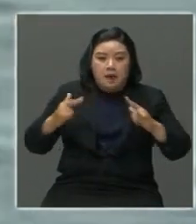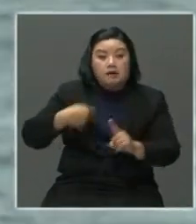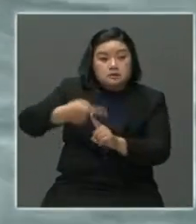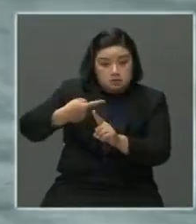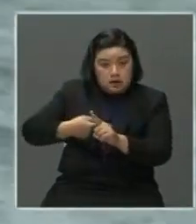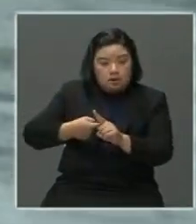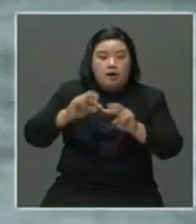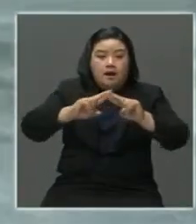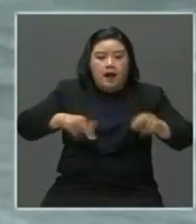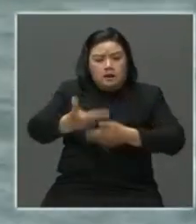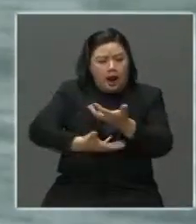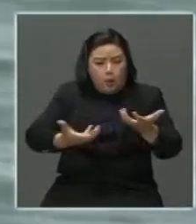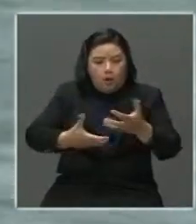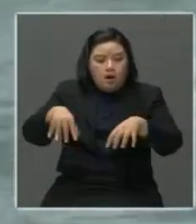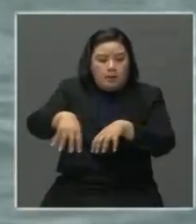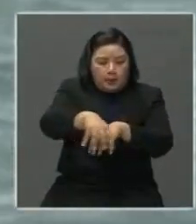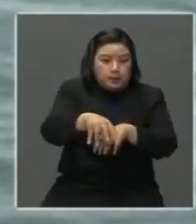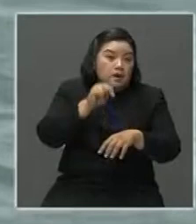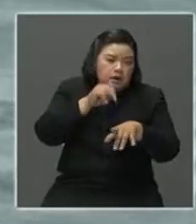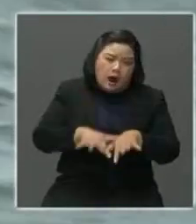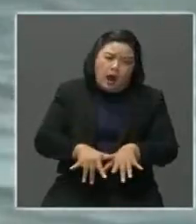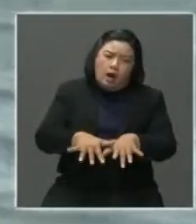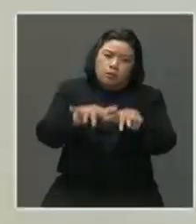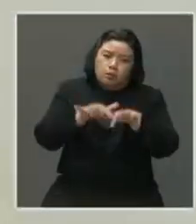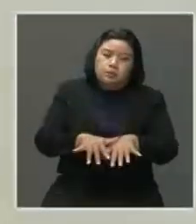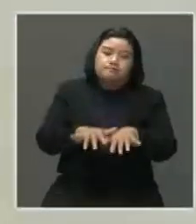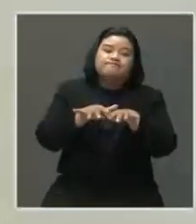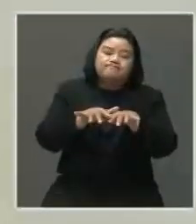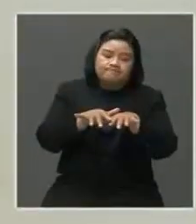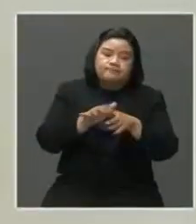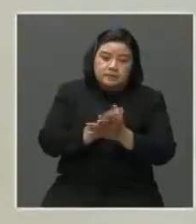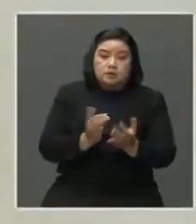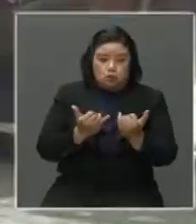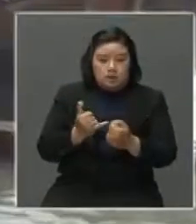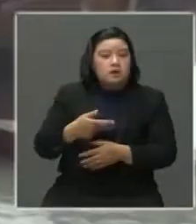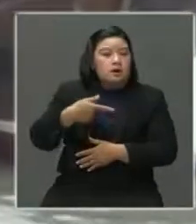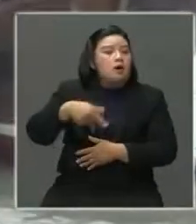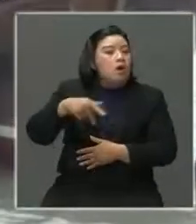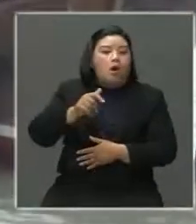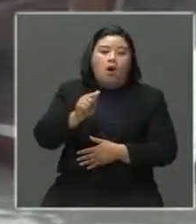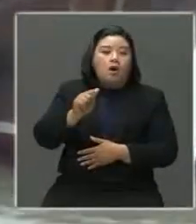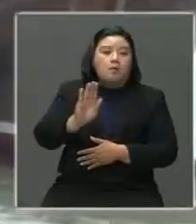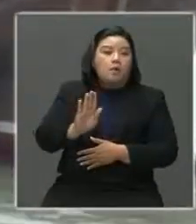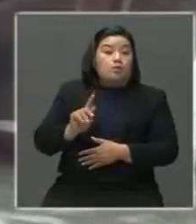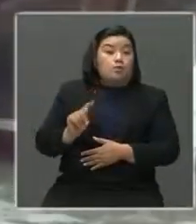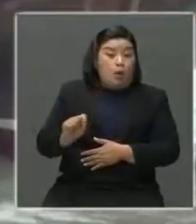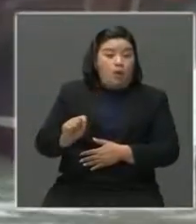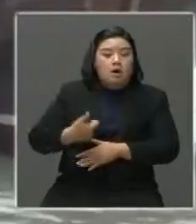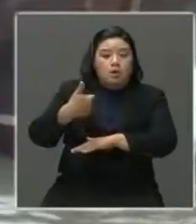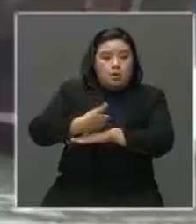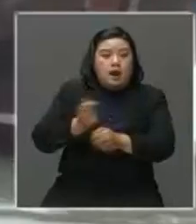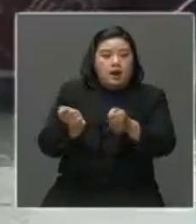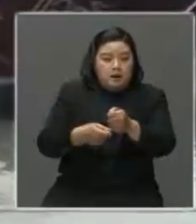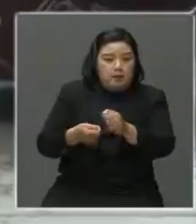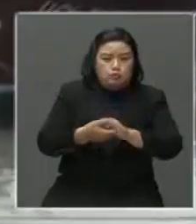าะทำให้น้ำฝนที่ตกลงมาเนี่ยท่วมขังยาวนานเพิ่มไปอีกขณะที่เจ้าหน้าที่อบต.ตำบลเกาะสาผู้ใหญ่บ้านก็เร่งนำเครื่อง